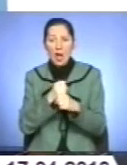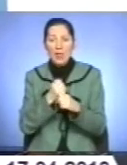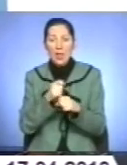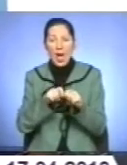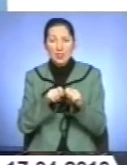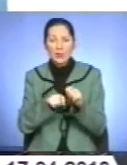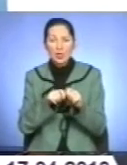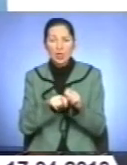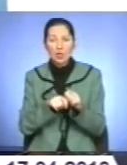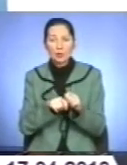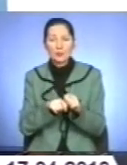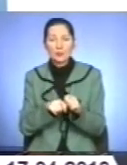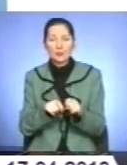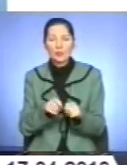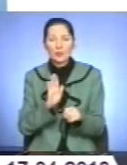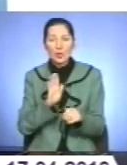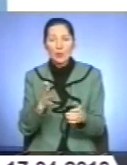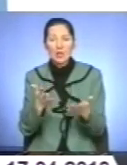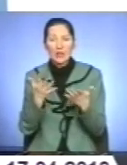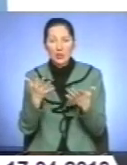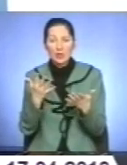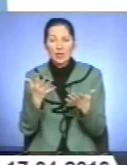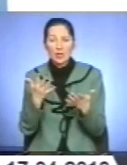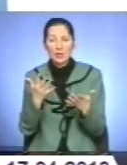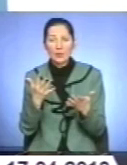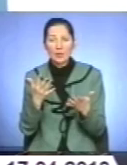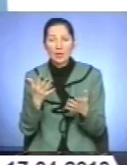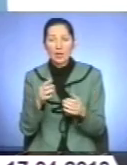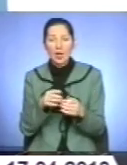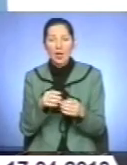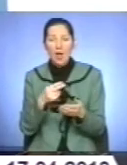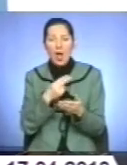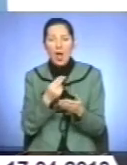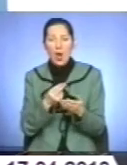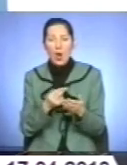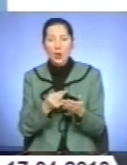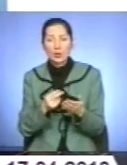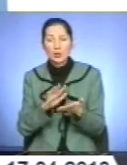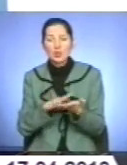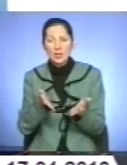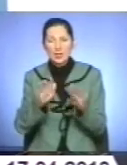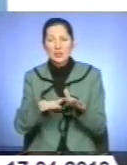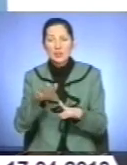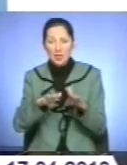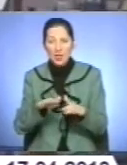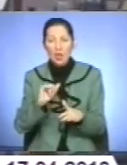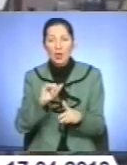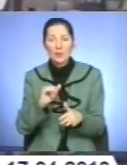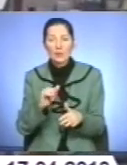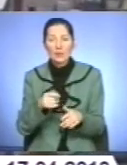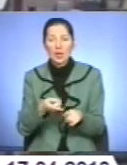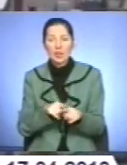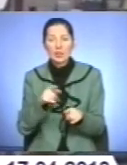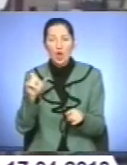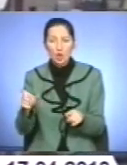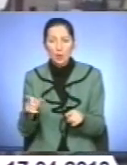експертизу. Були виявлені папілярні узори цієї особи, яка викрала грошові кошти. Як не дивно,